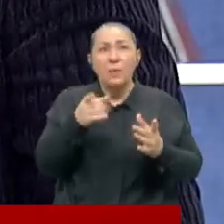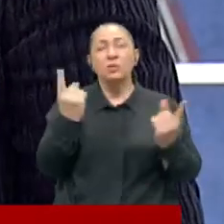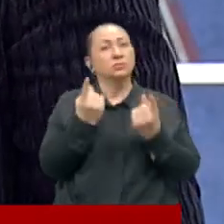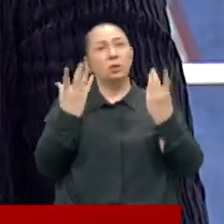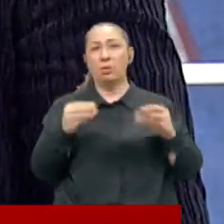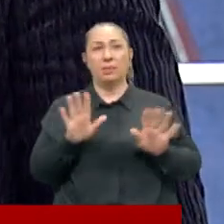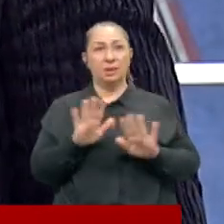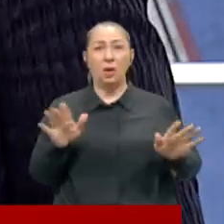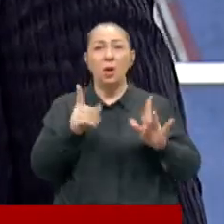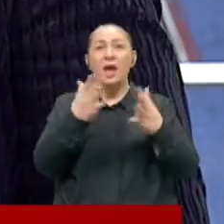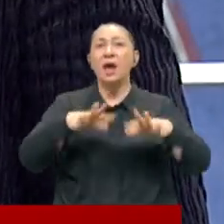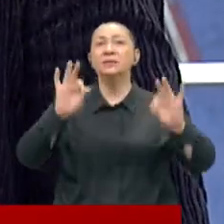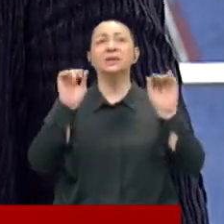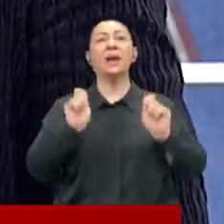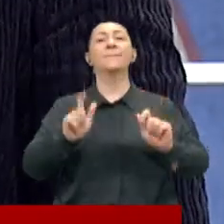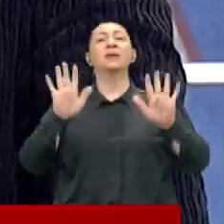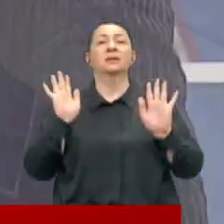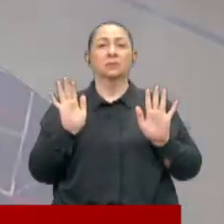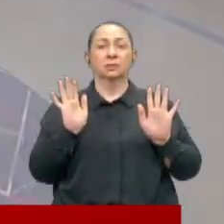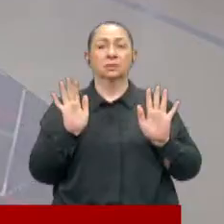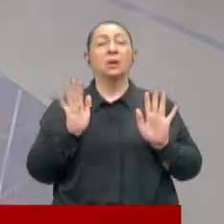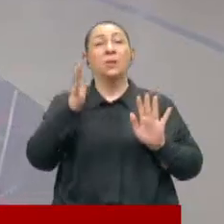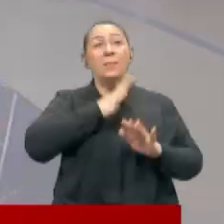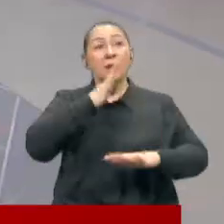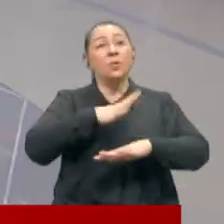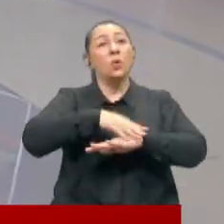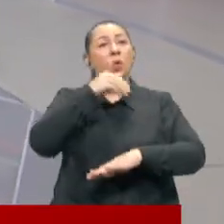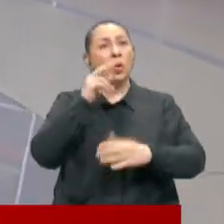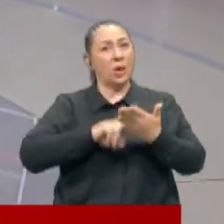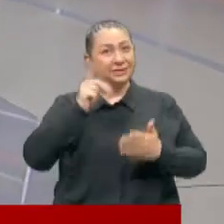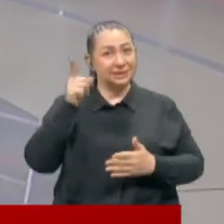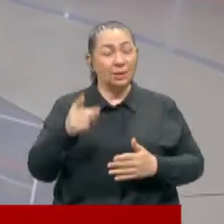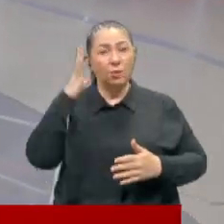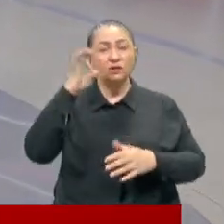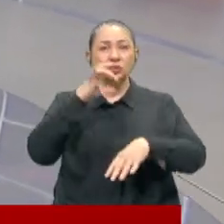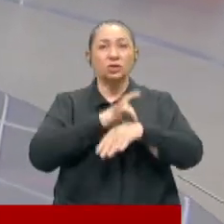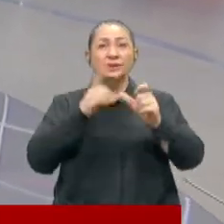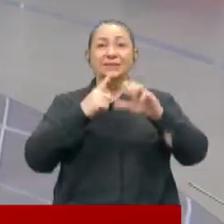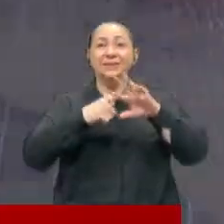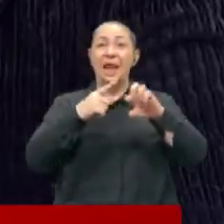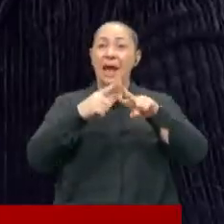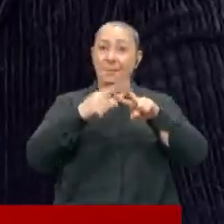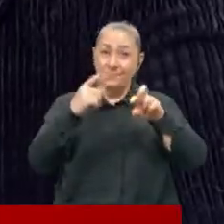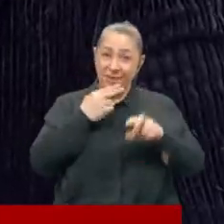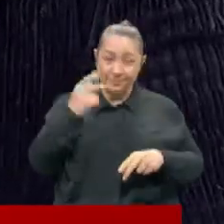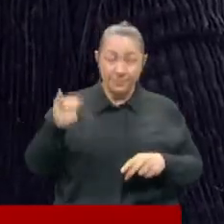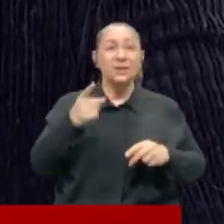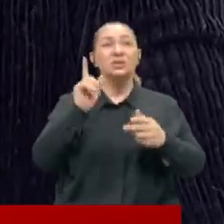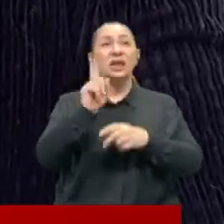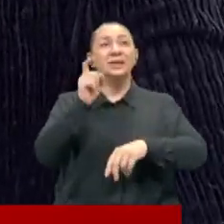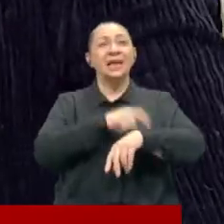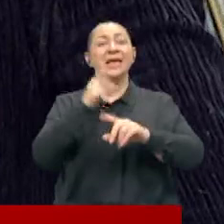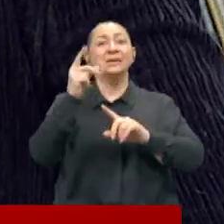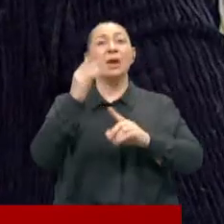şey olmadı yani öyle bir hazır yapmamızı yapmadık bilim kurulu üyesi profesör doktor Serap Şimşek Yavuz çalar saatte